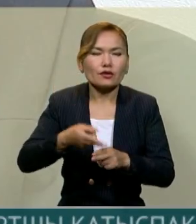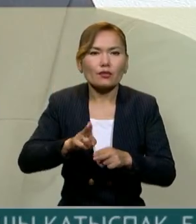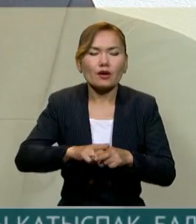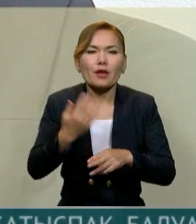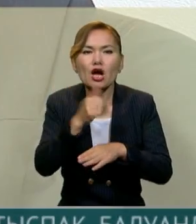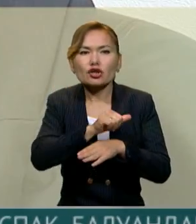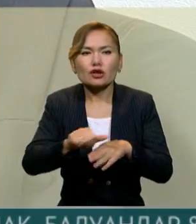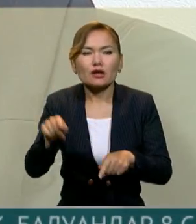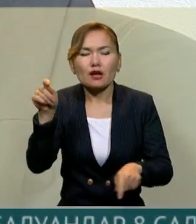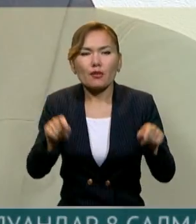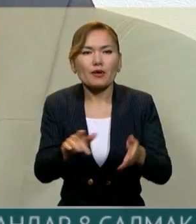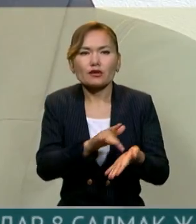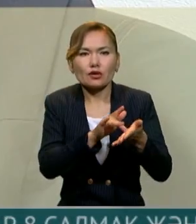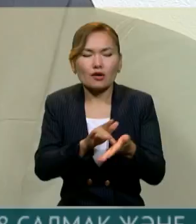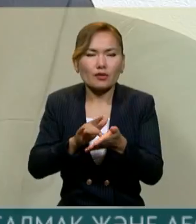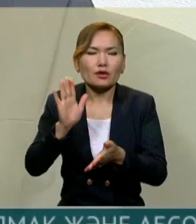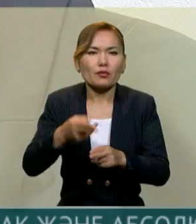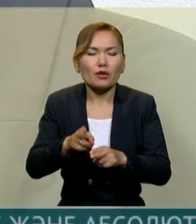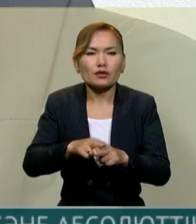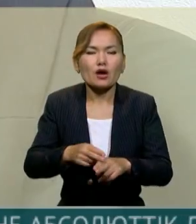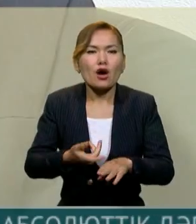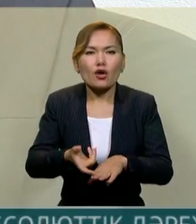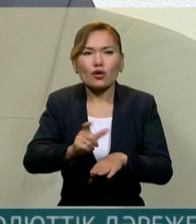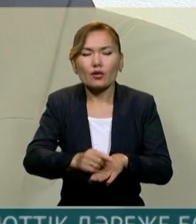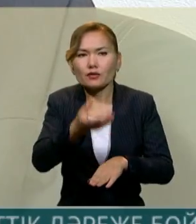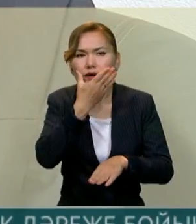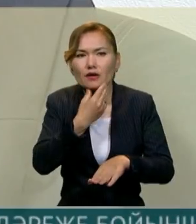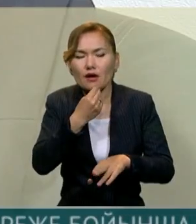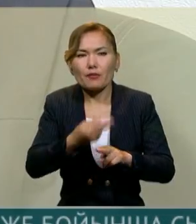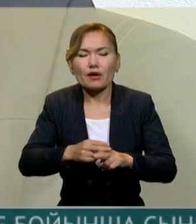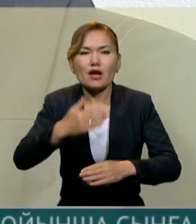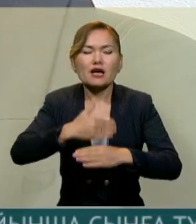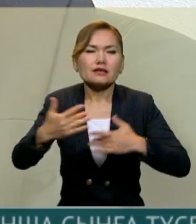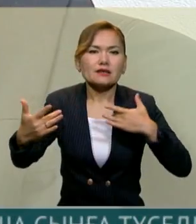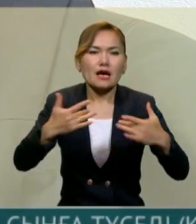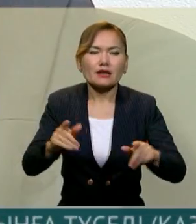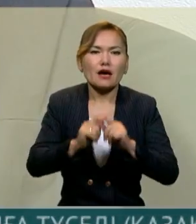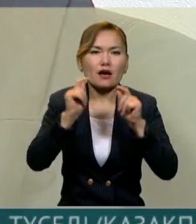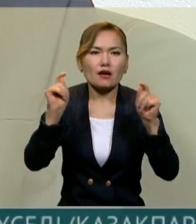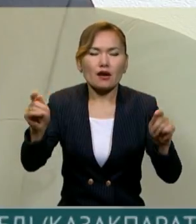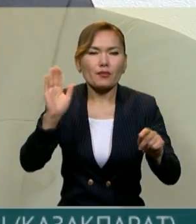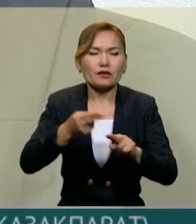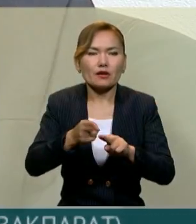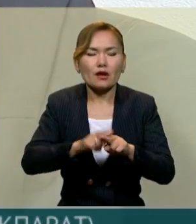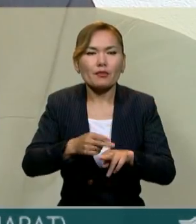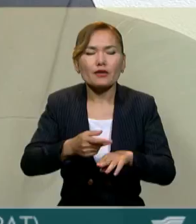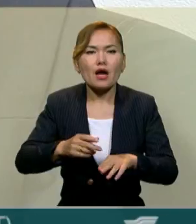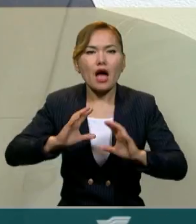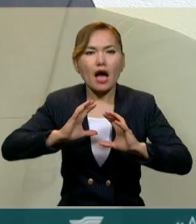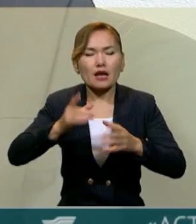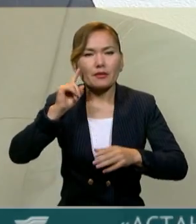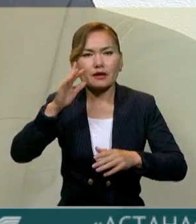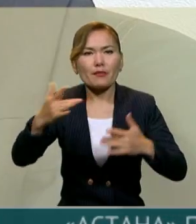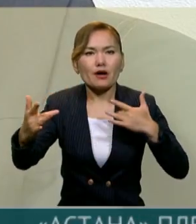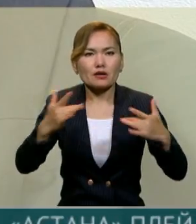салтанатында ені 30 метр, ұзындығы 120 метрге дейін жететін үлкен алып сахна құрылады. Онда әлемге танымал өнерпаздар ән шырқап,